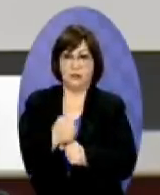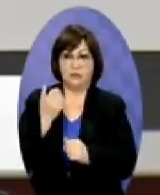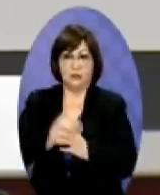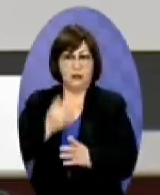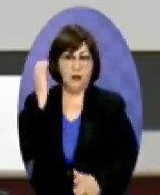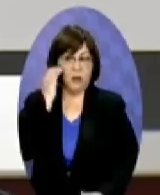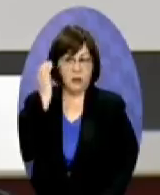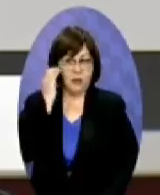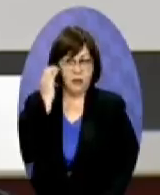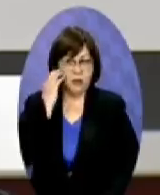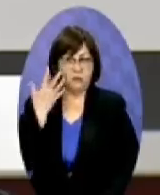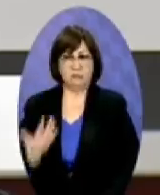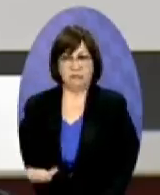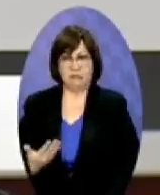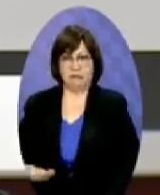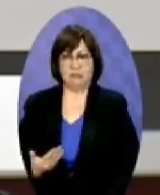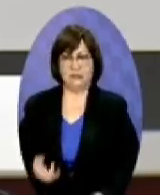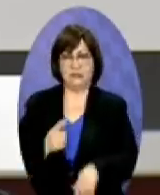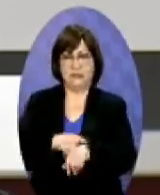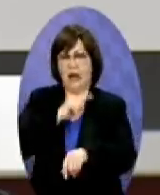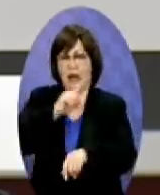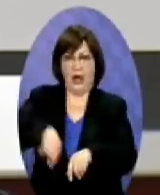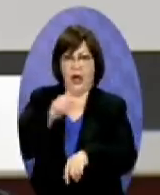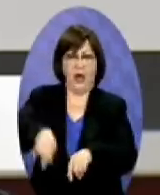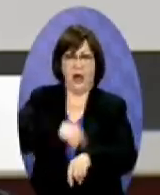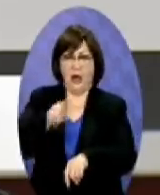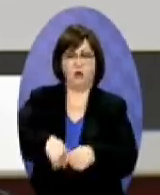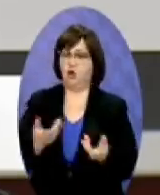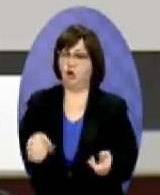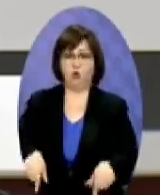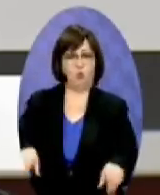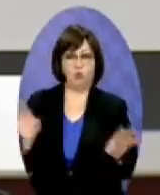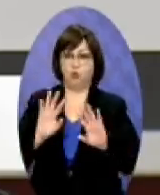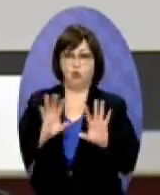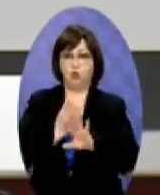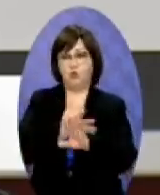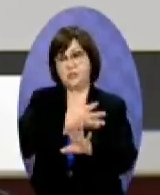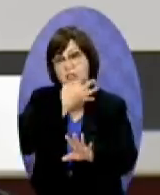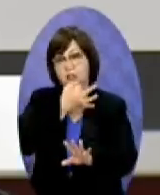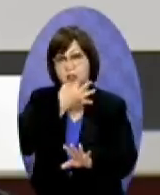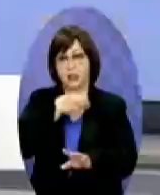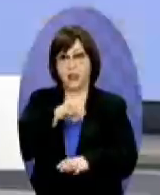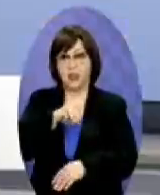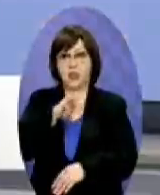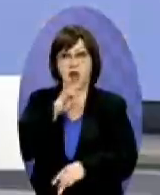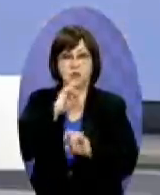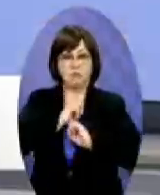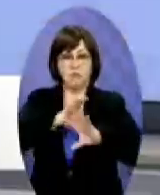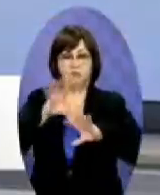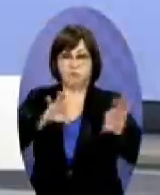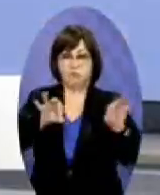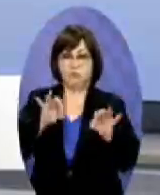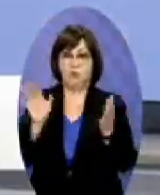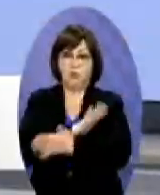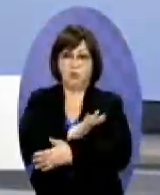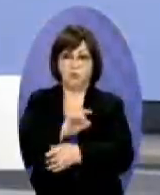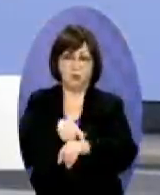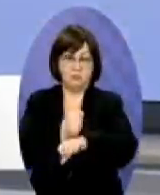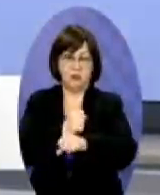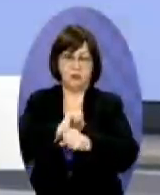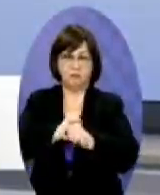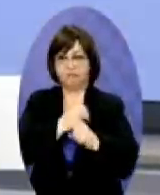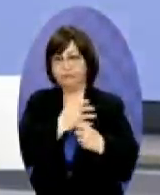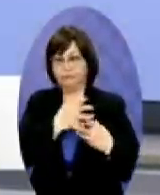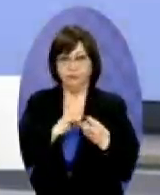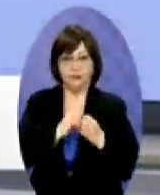ажилдаа зурулдаж хамаг цаг авдаг байсан бол энэ жил бол ихгүй ням тендертэй зурулдахгүй нийлээд их хэмжээний хөрөнгө оруулалтын ажлууд